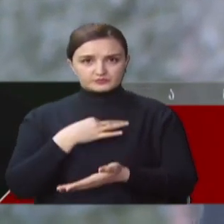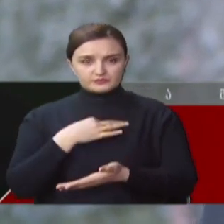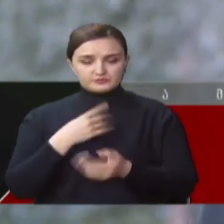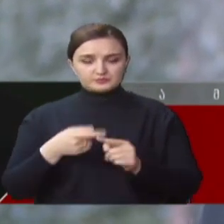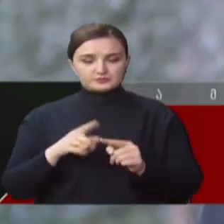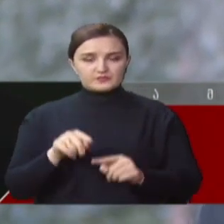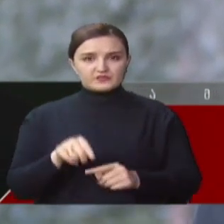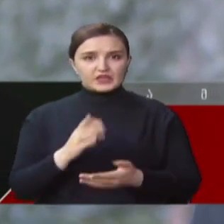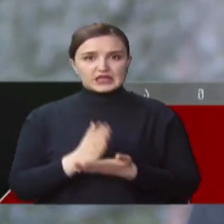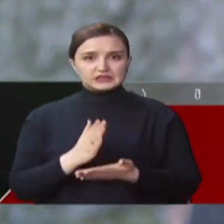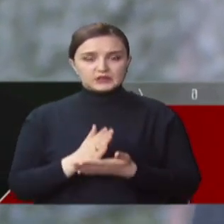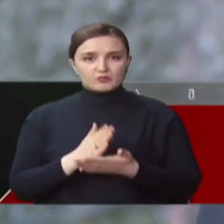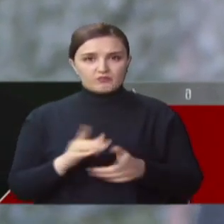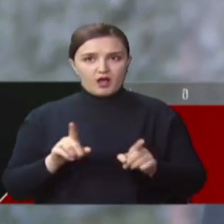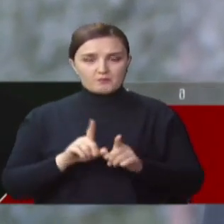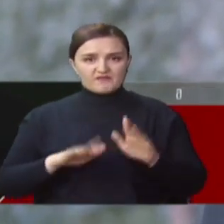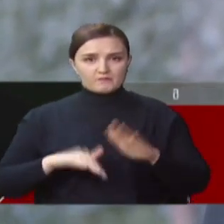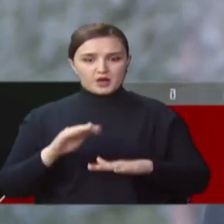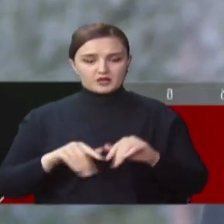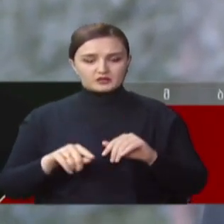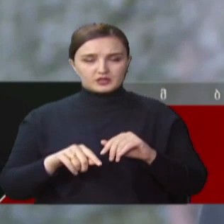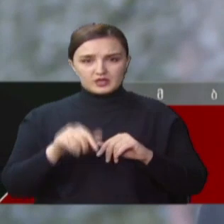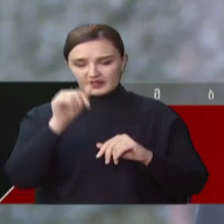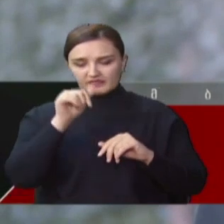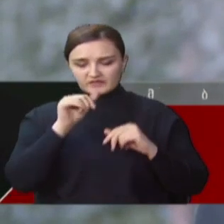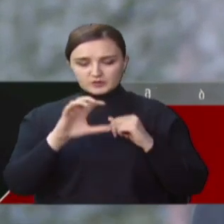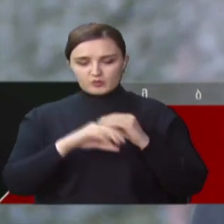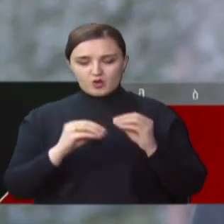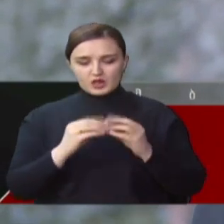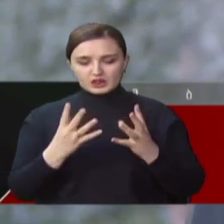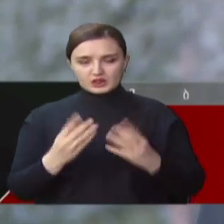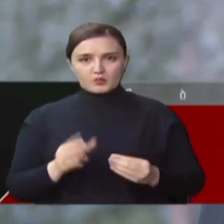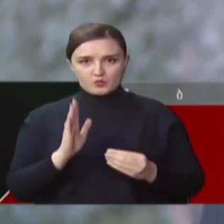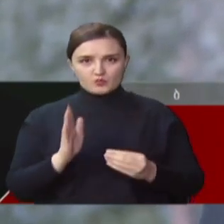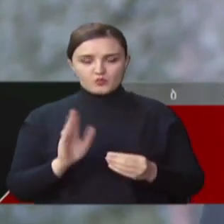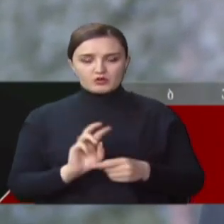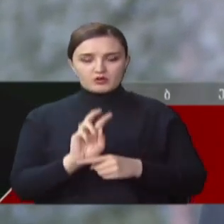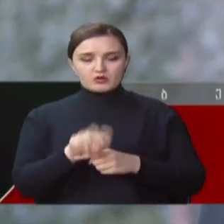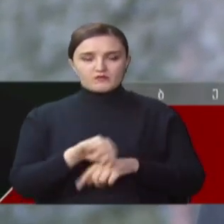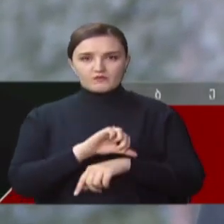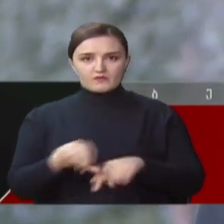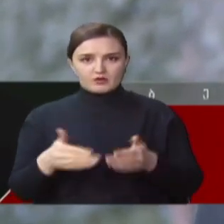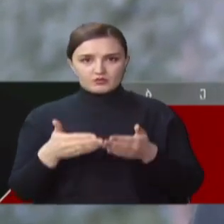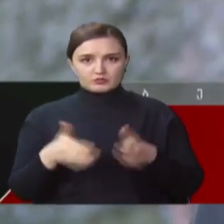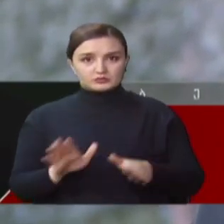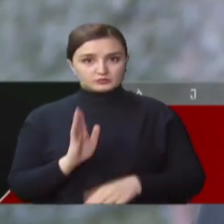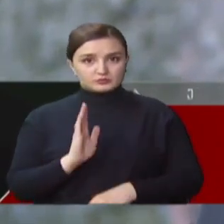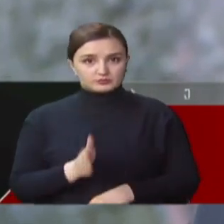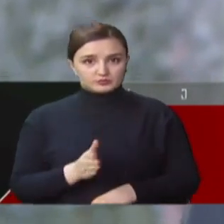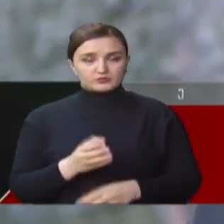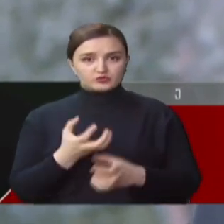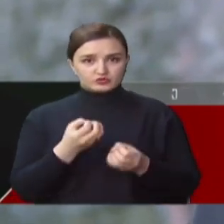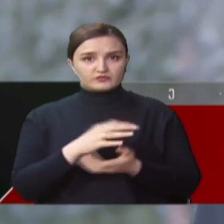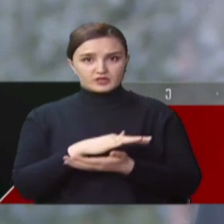ეს არსებული პრაქტიკა თვის ბოლოს ადღიანი გახსნა გადასასვლელების გაგრძელება შემდგომშიც. რა თქმა უნდა ჩვენი